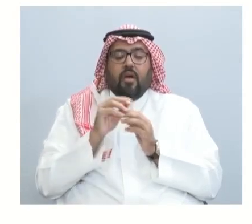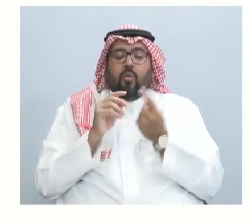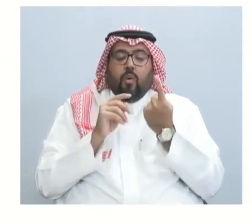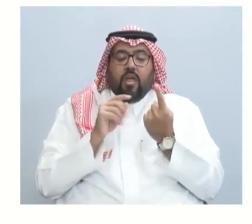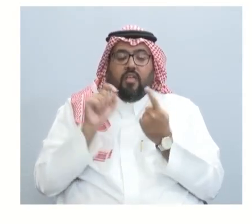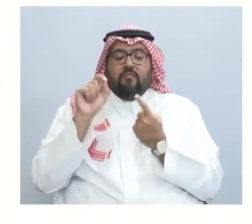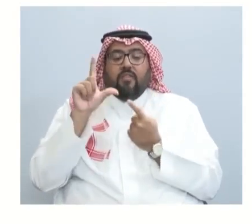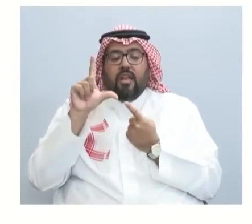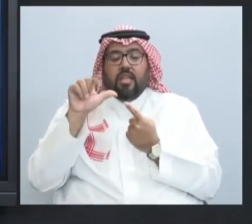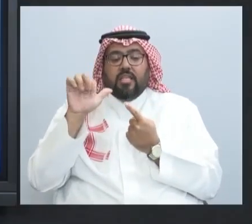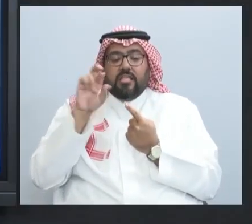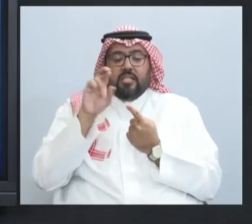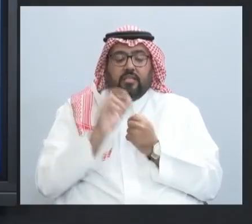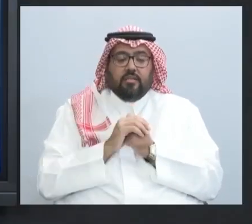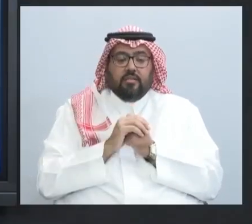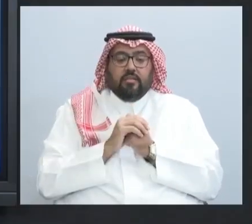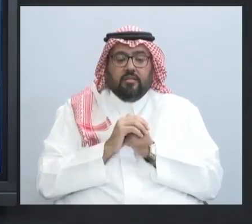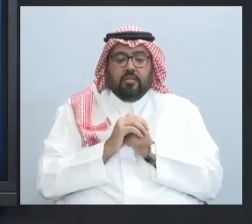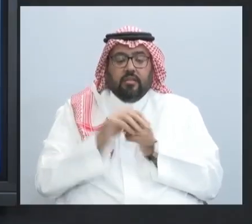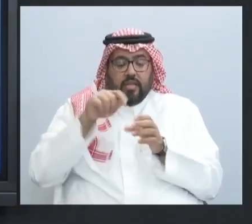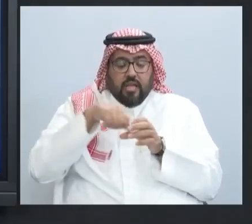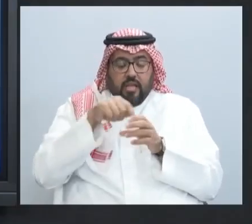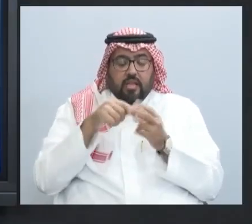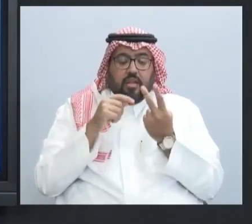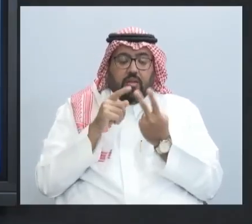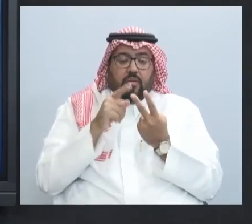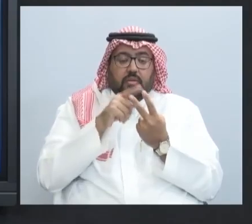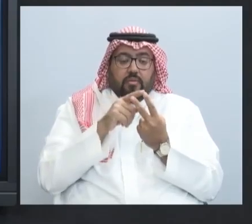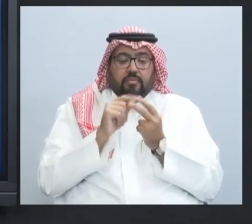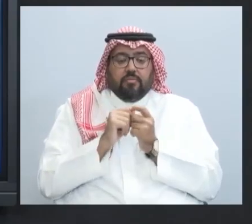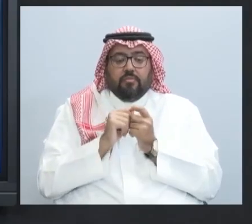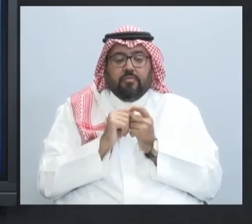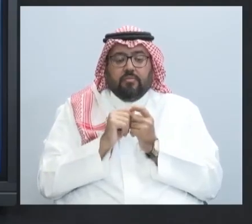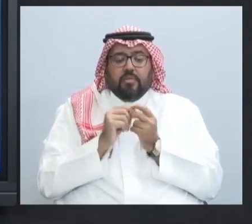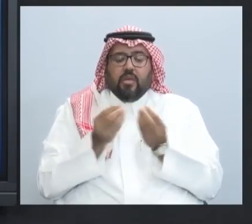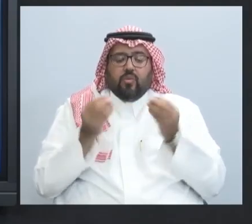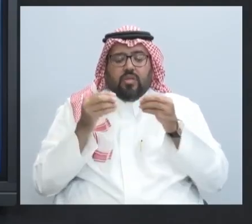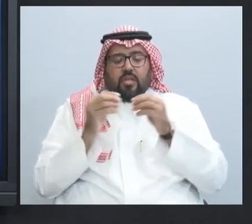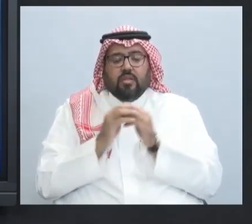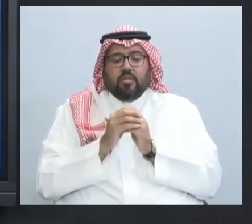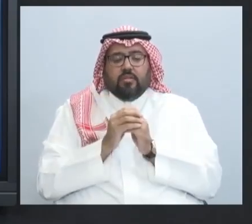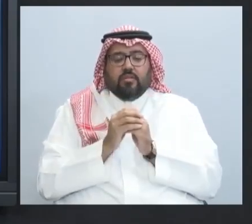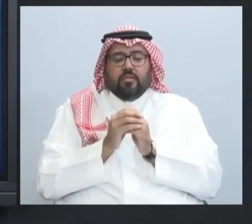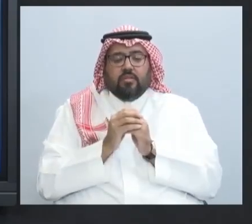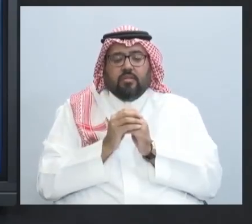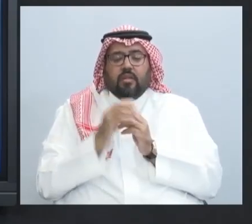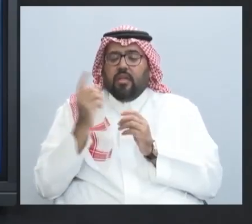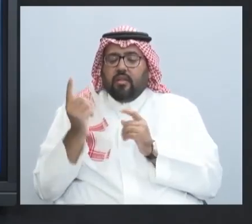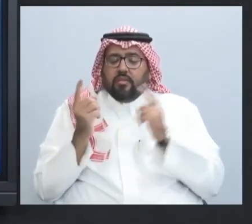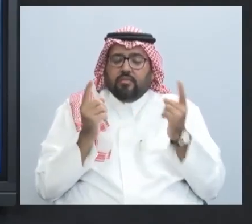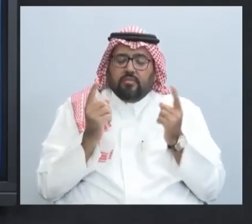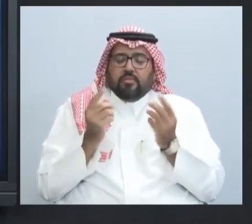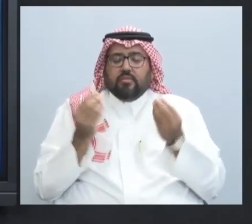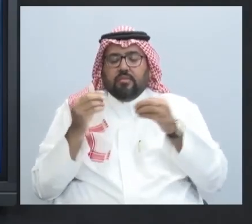اذا السبيكه هي خلط نوعين او اكثر من العناصر يكون احد هذه